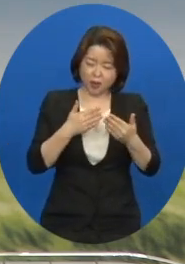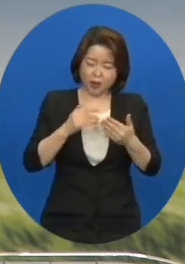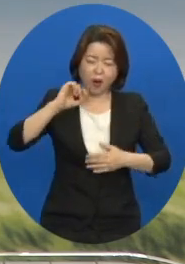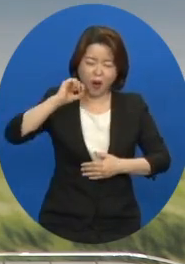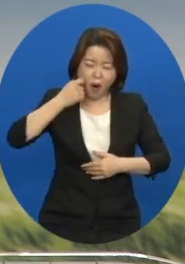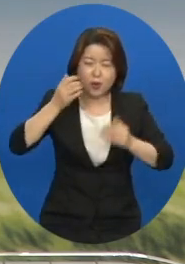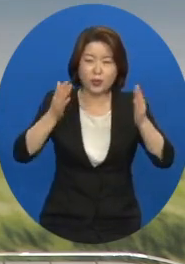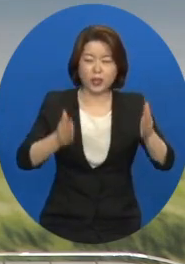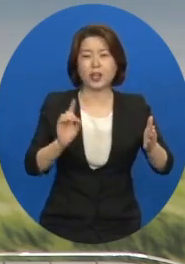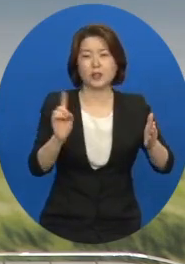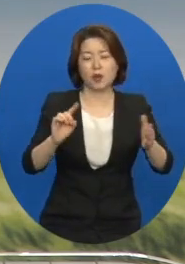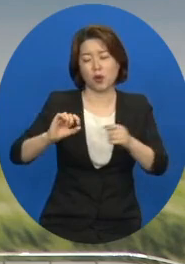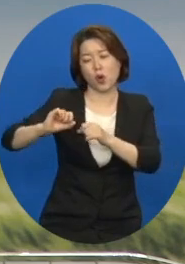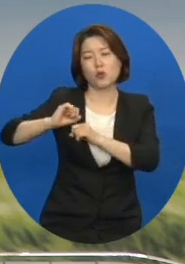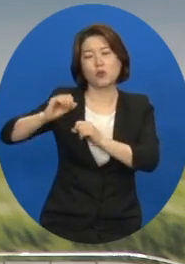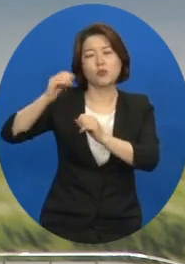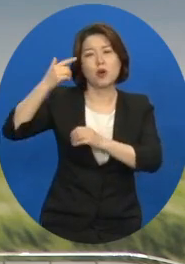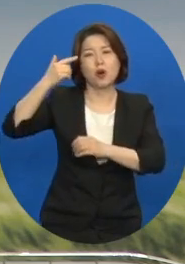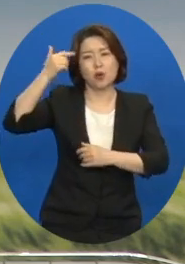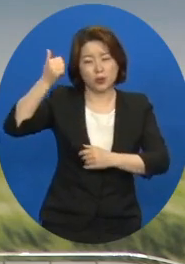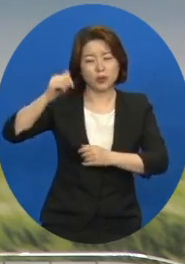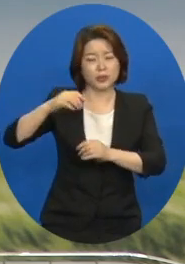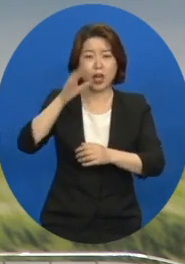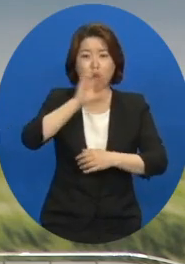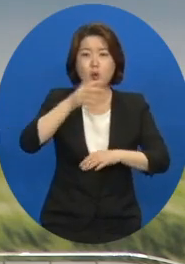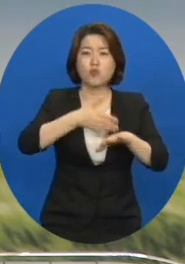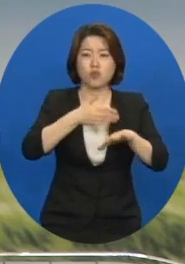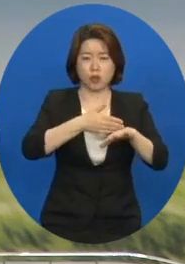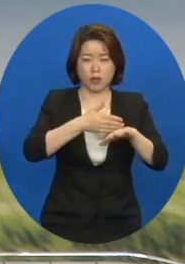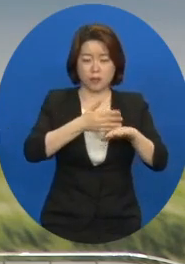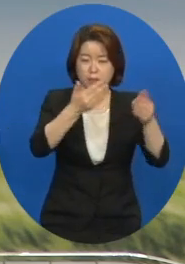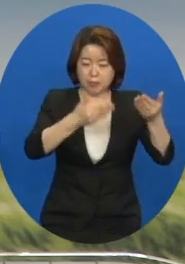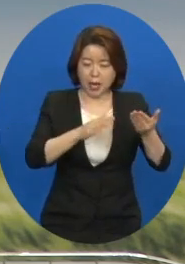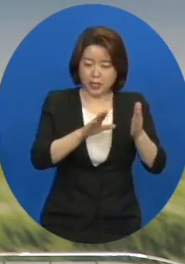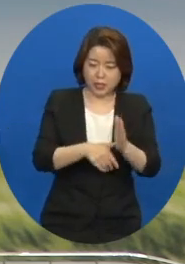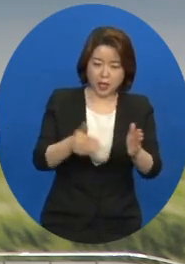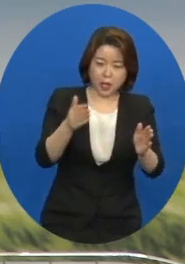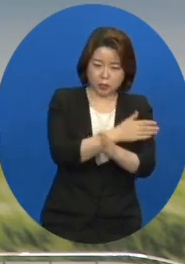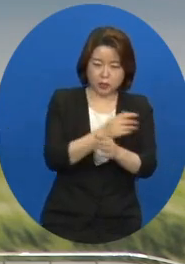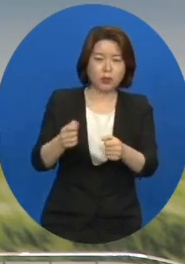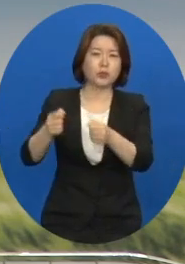기간이 군목훈련 받을 때부터 제대할 때까지입니다.